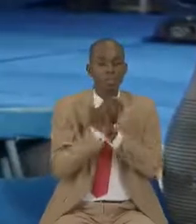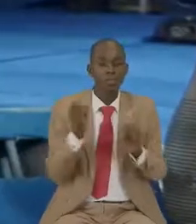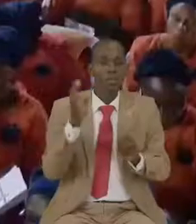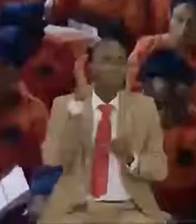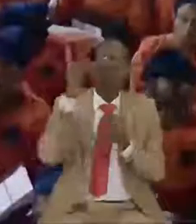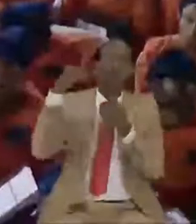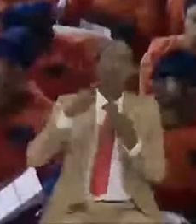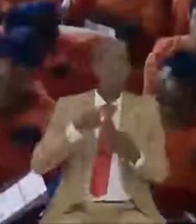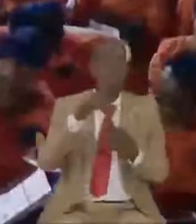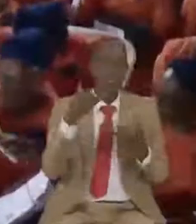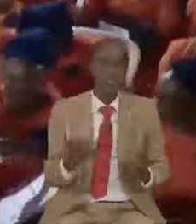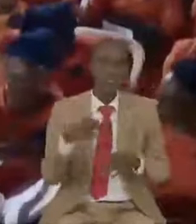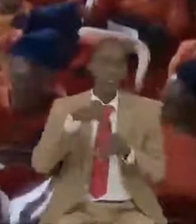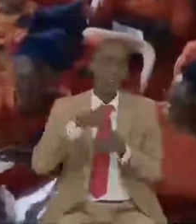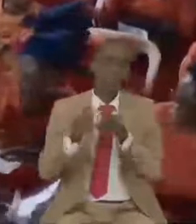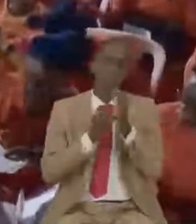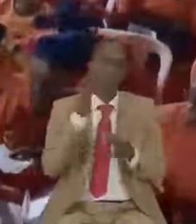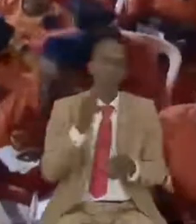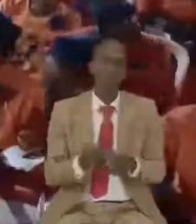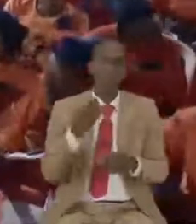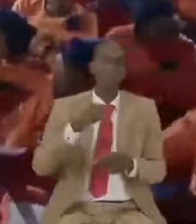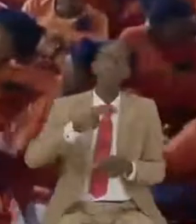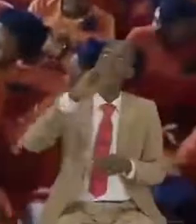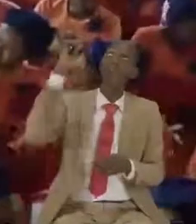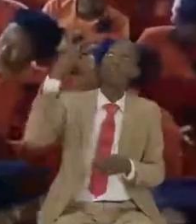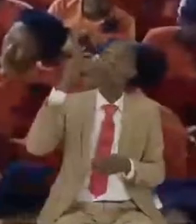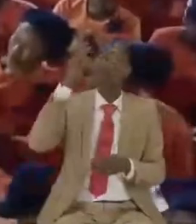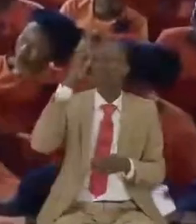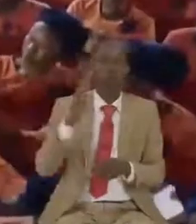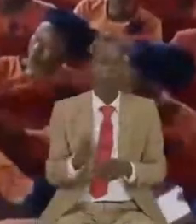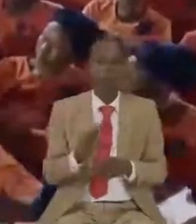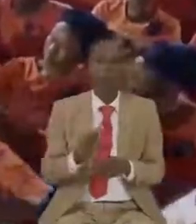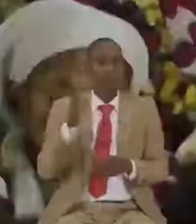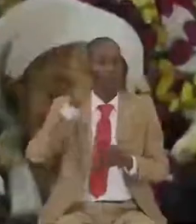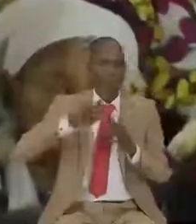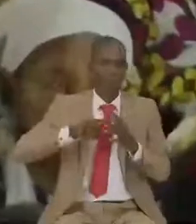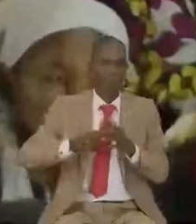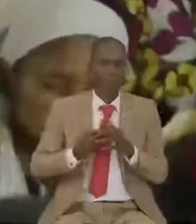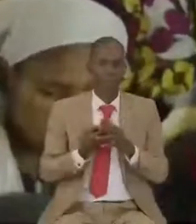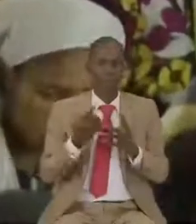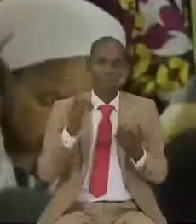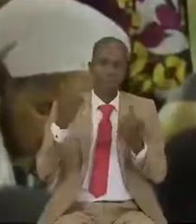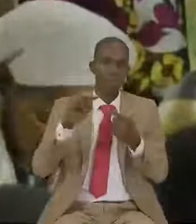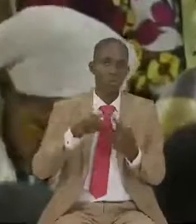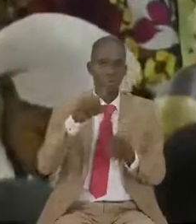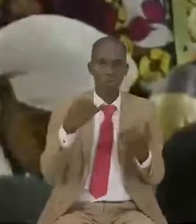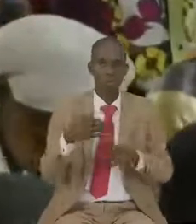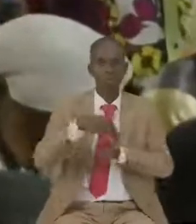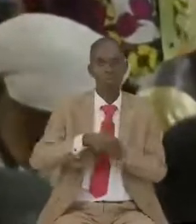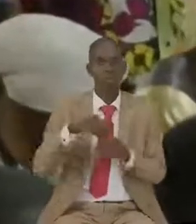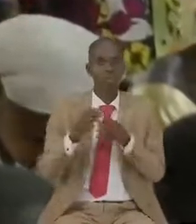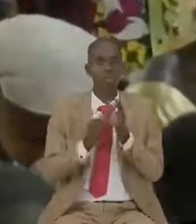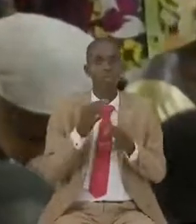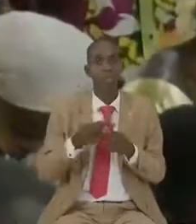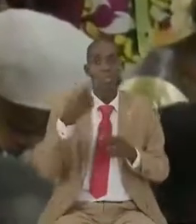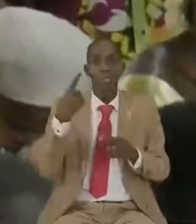Et le don de Dieu est le salut. Et cela vous sera accordé ce jour. Le don de Dieu dans la guérison vous sera donné